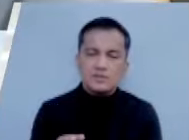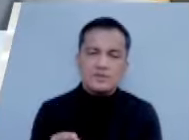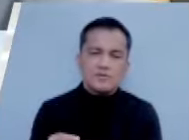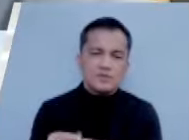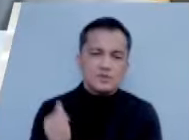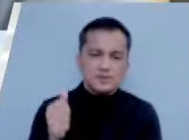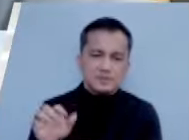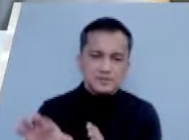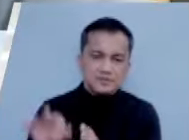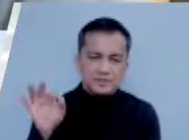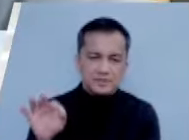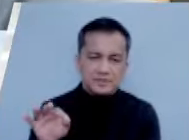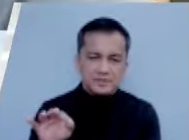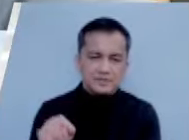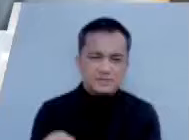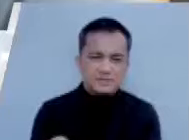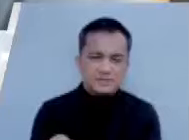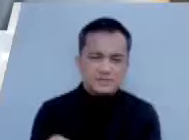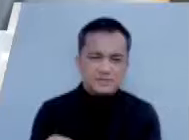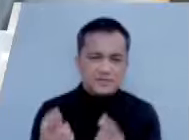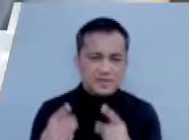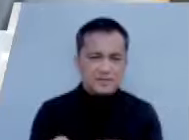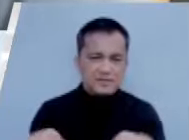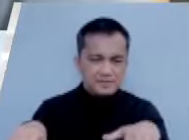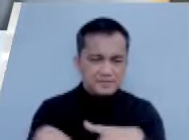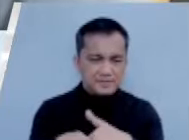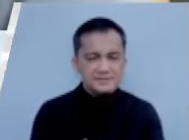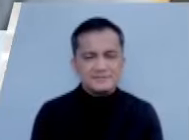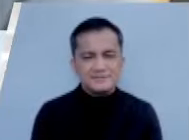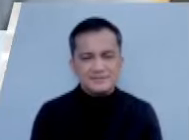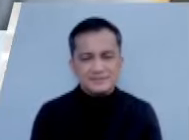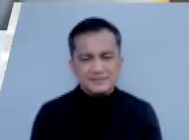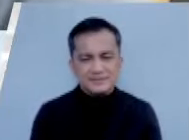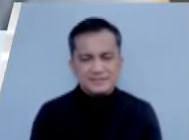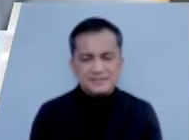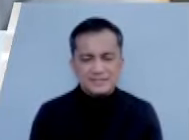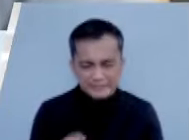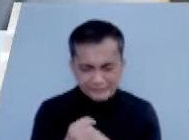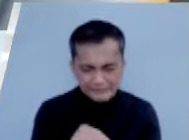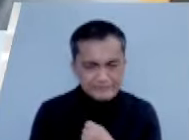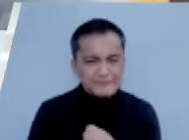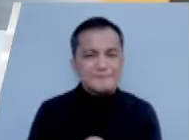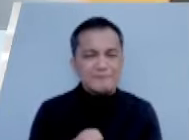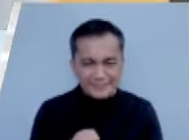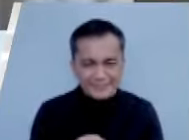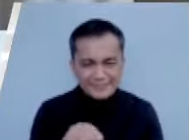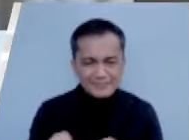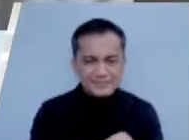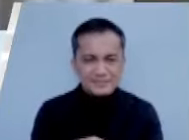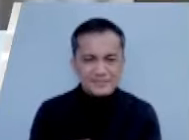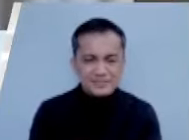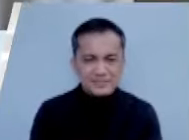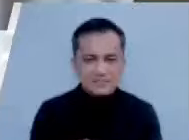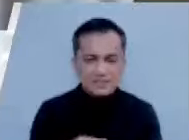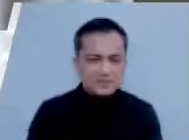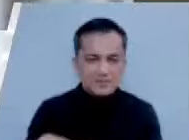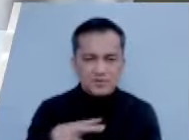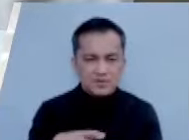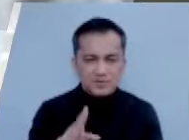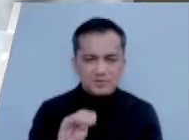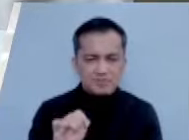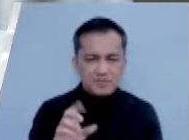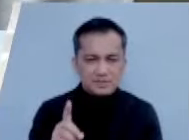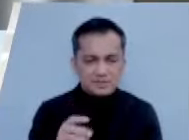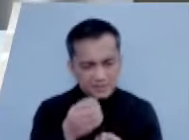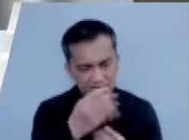niya na nauwi sa pagpapakasal. Sakripisyoan niya ito para sa buong banda. I told the guys, you know, this is